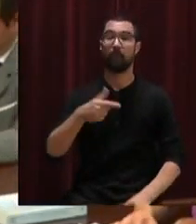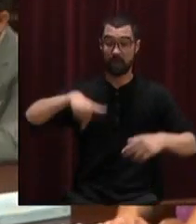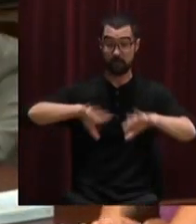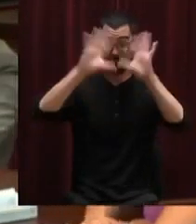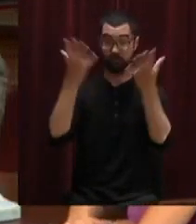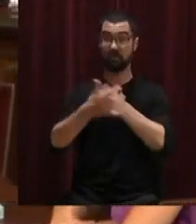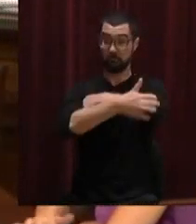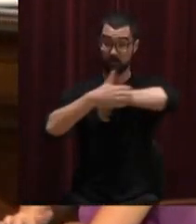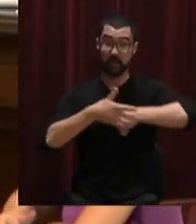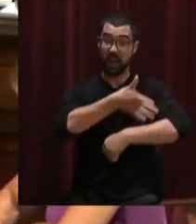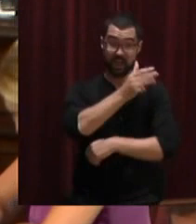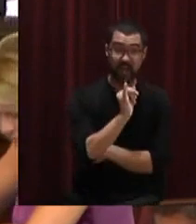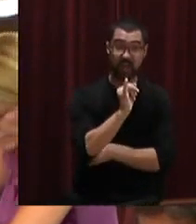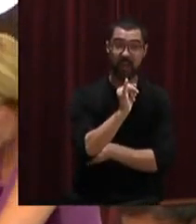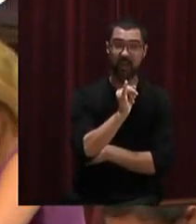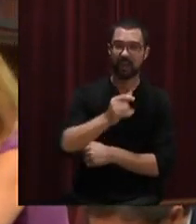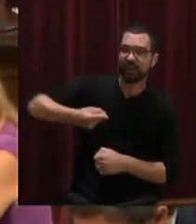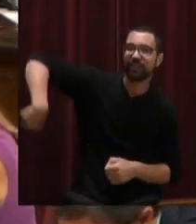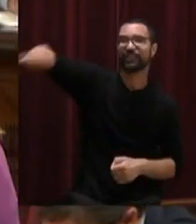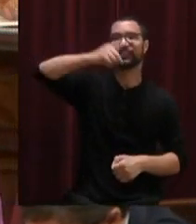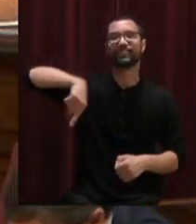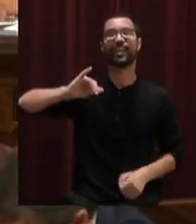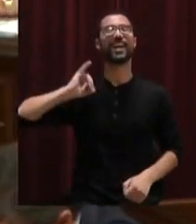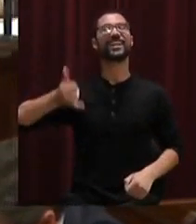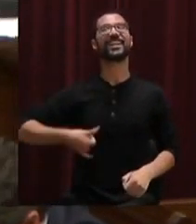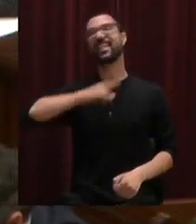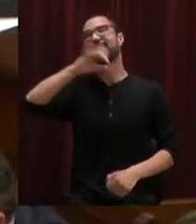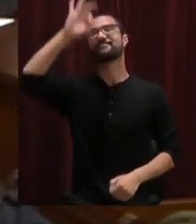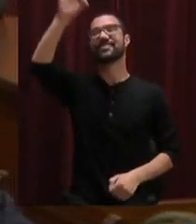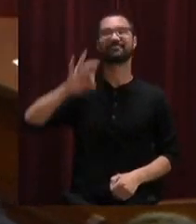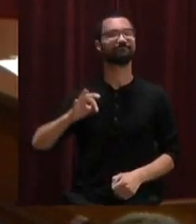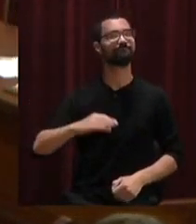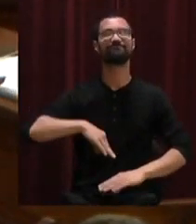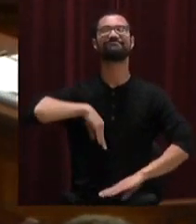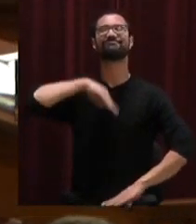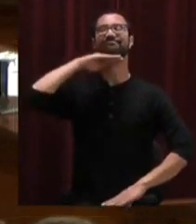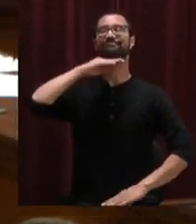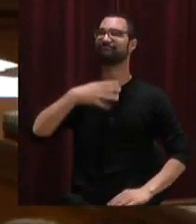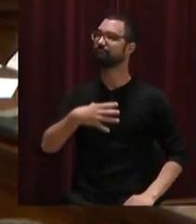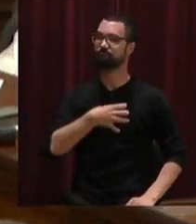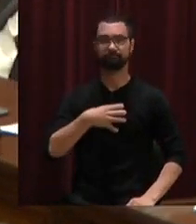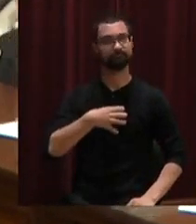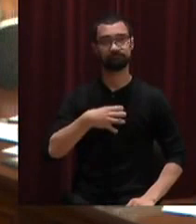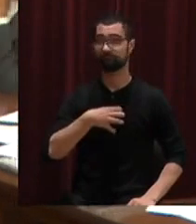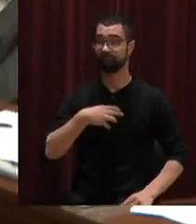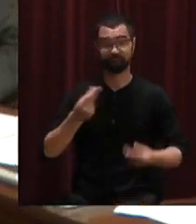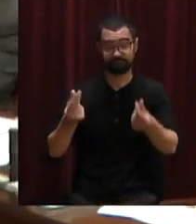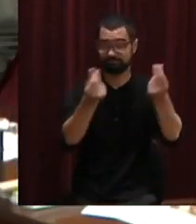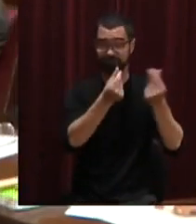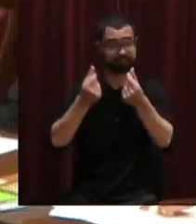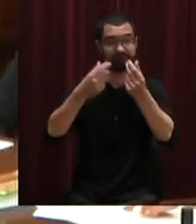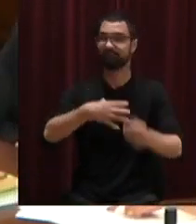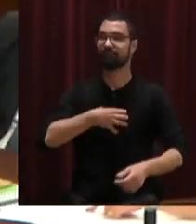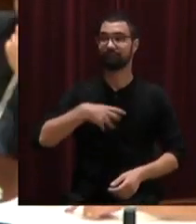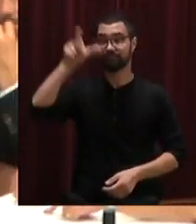aquest món, cap persona podrà ser totalment rica, ni encara en la fortuna més immensa, deia Martin